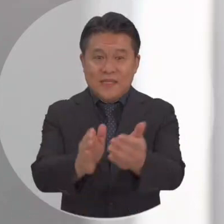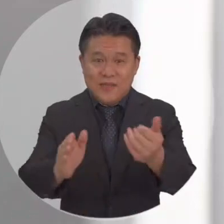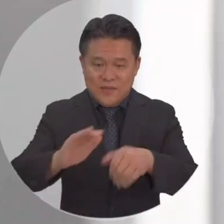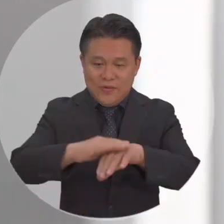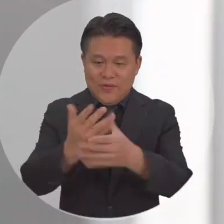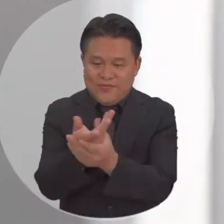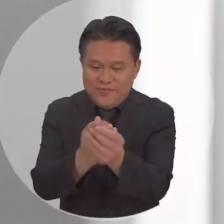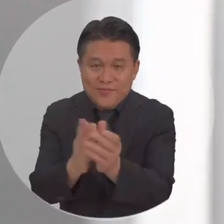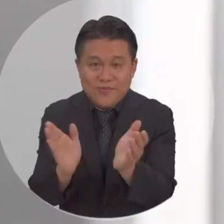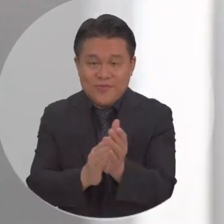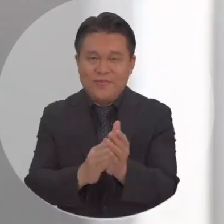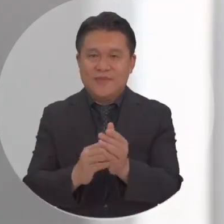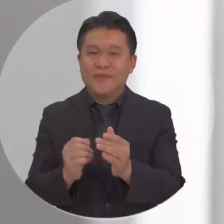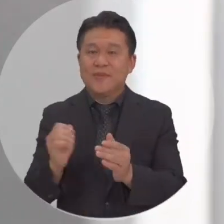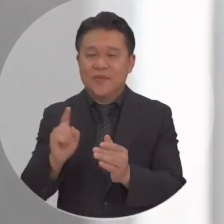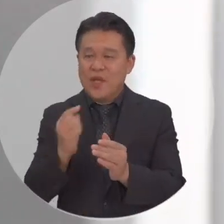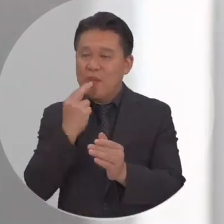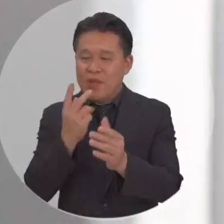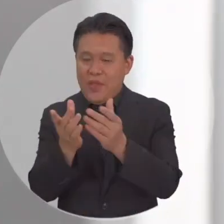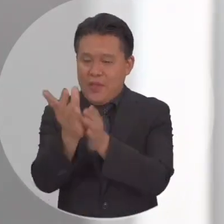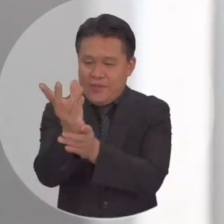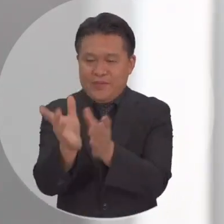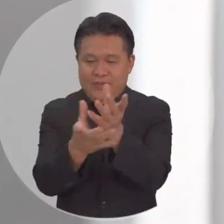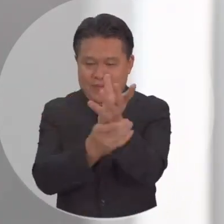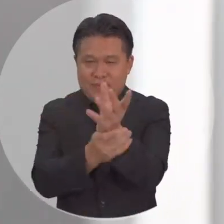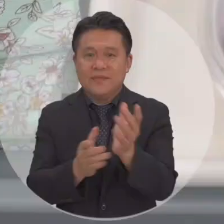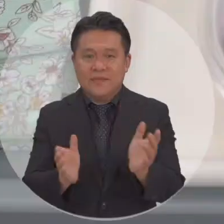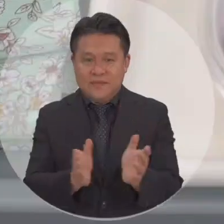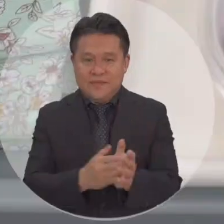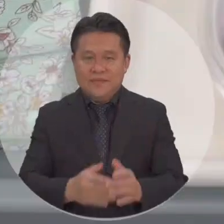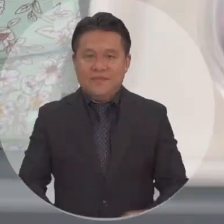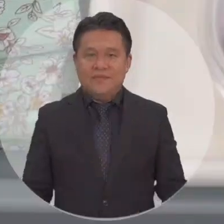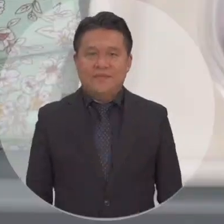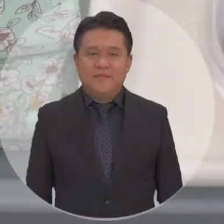진행 전 손을 씻고 일회용 장갑을 손에 낍니다.